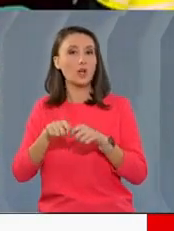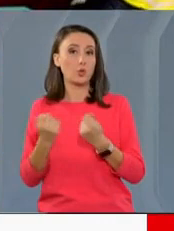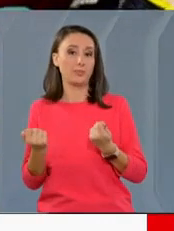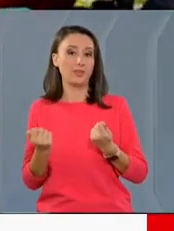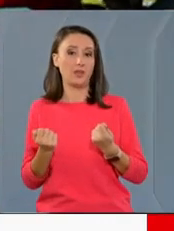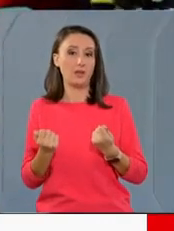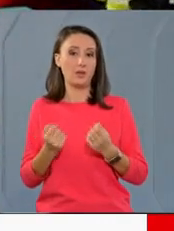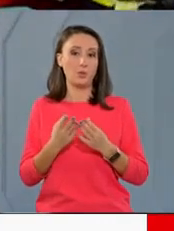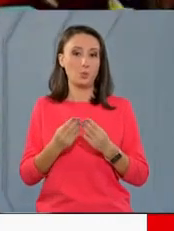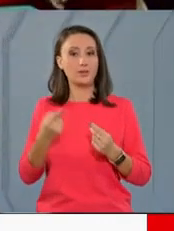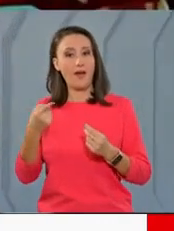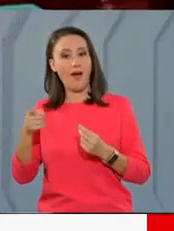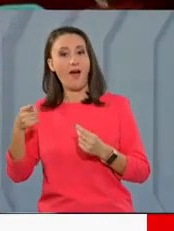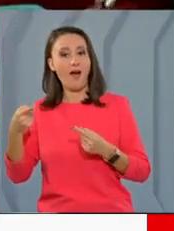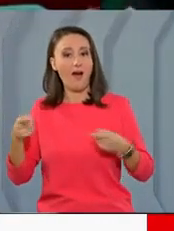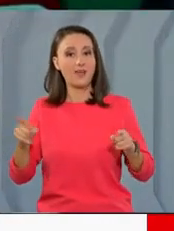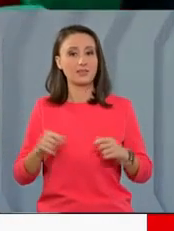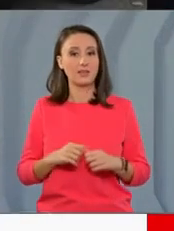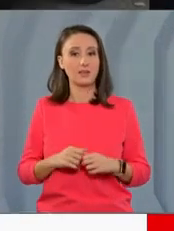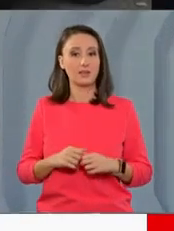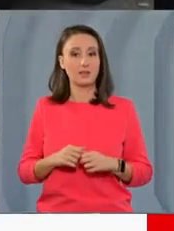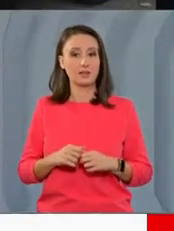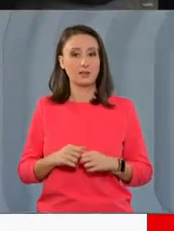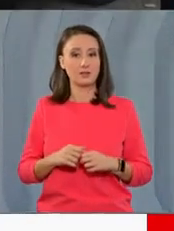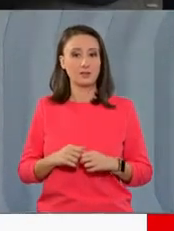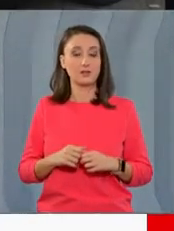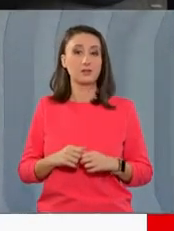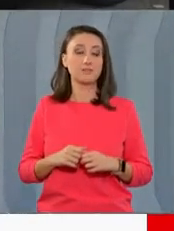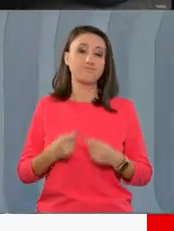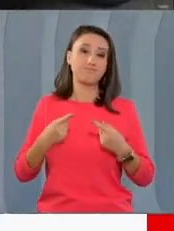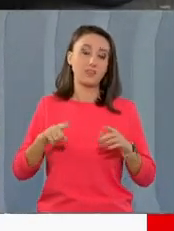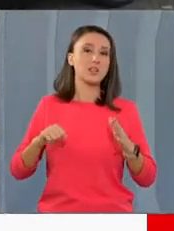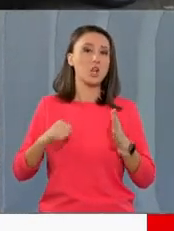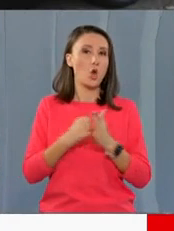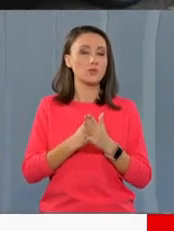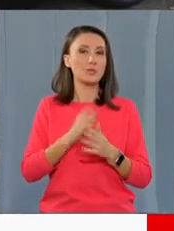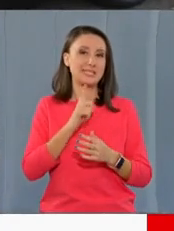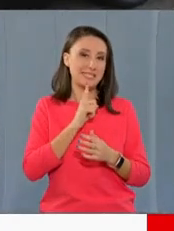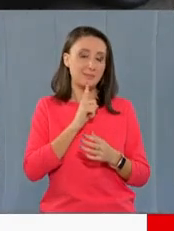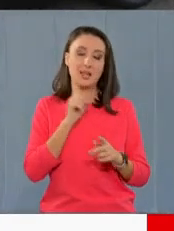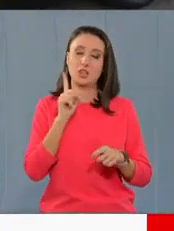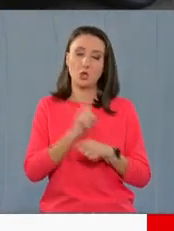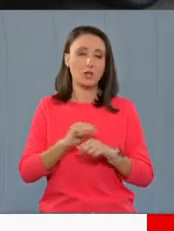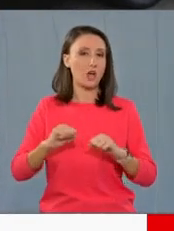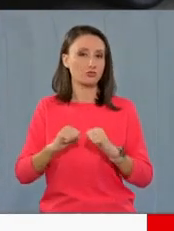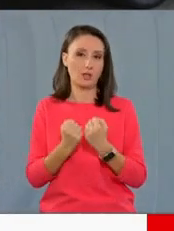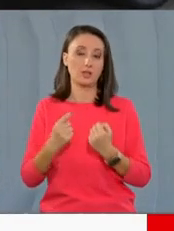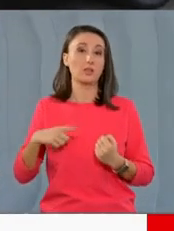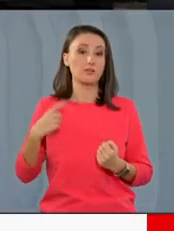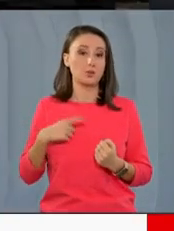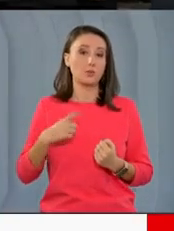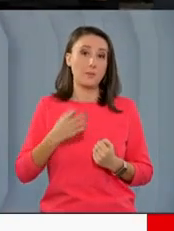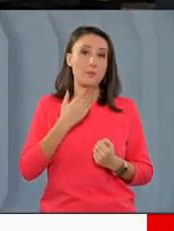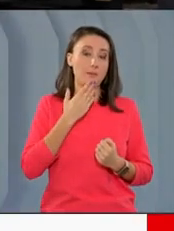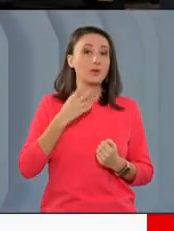alte să zicem Ăă traume relativ simple dar tot accidentați sunt din